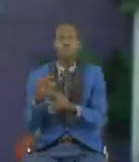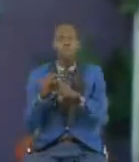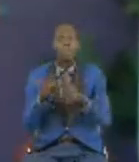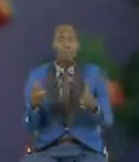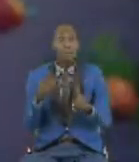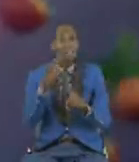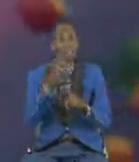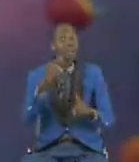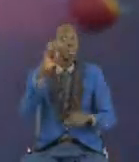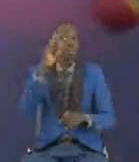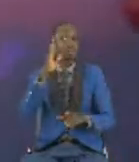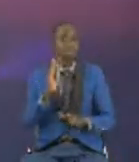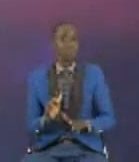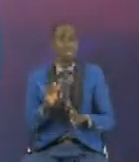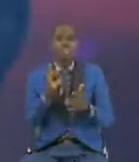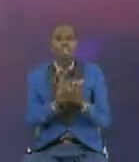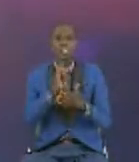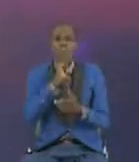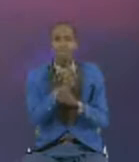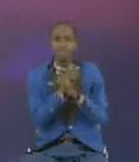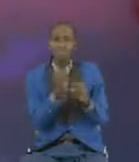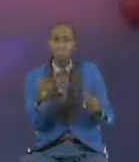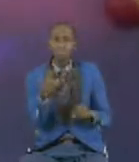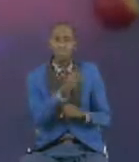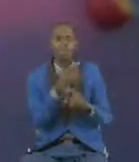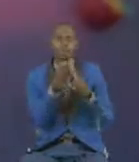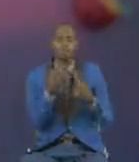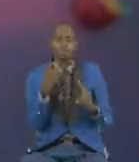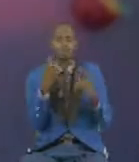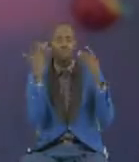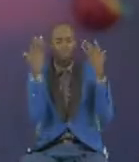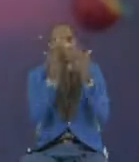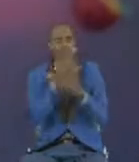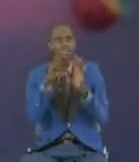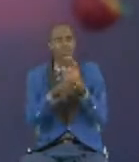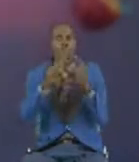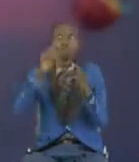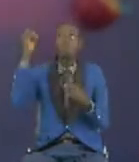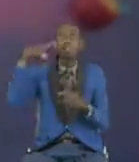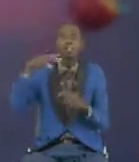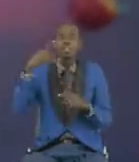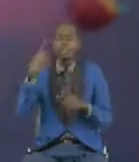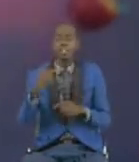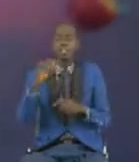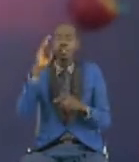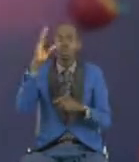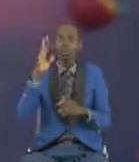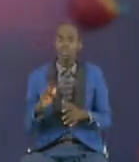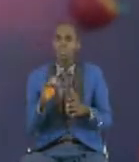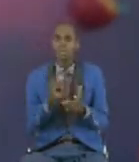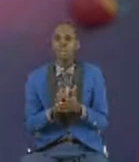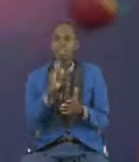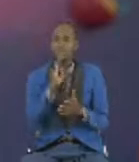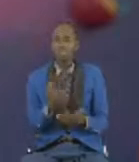prédicateur qui les fait tourner des ténèbres à la lumière. C'est le prédicateur qui demande la transformation de vie,